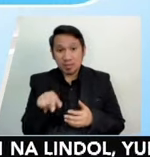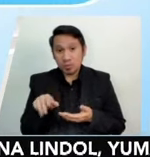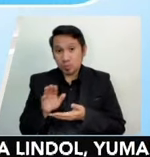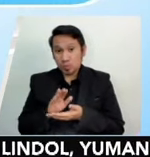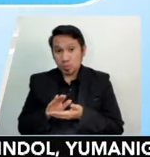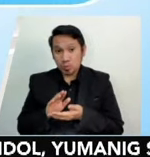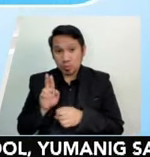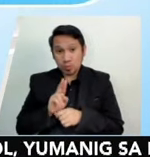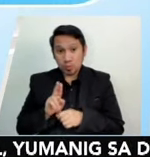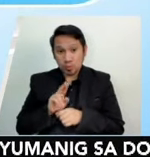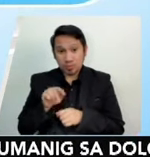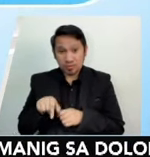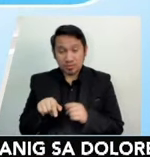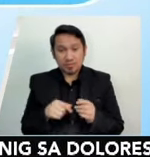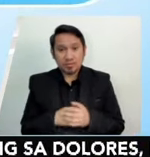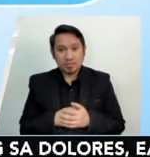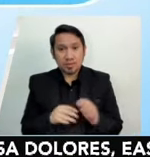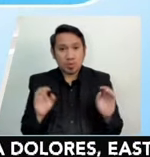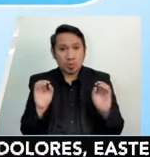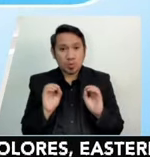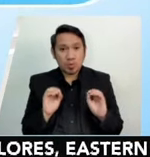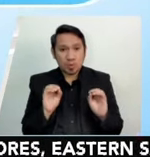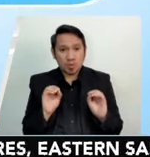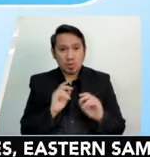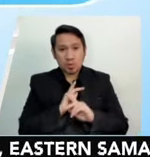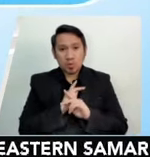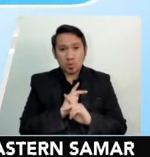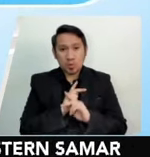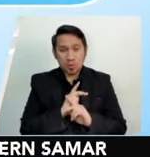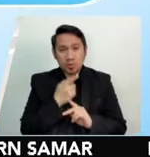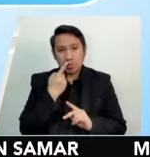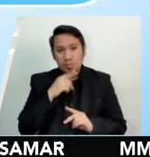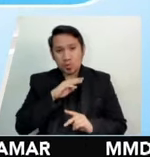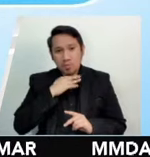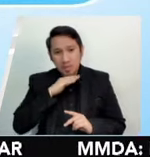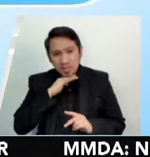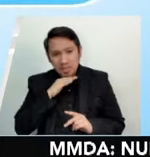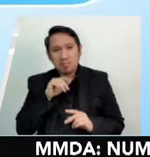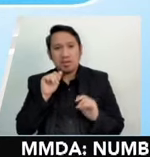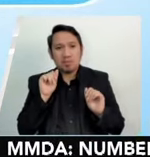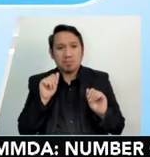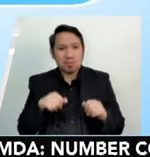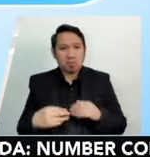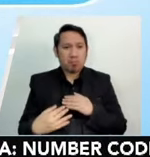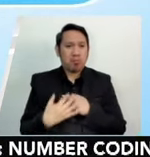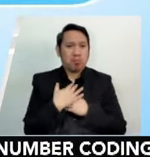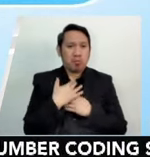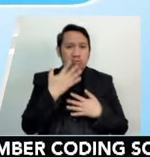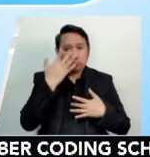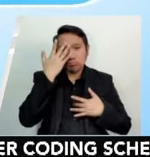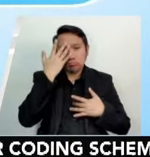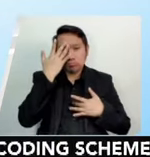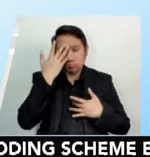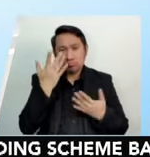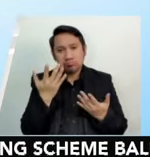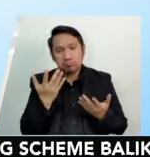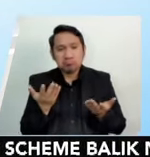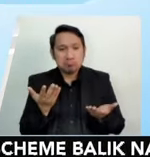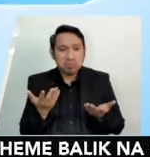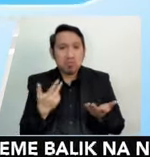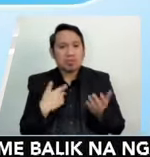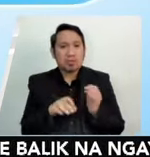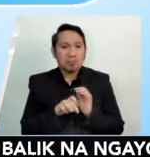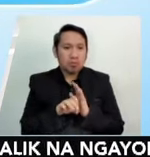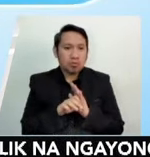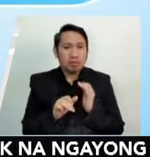ito, wala itong pangontra sa mga mikrobyo na maaaring magdulot ng karamdaman gaya ng pagtatae. Kaya